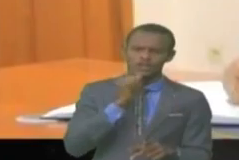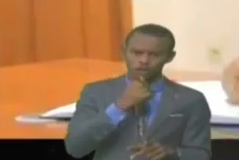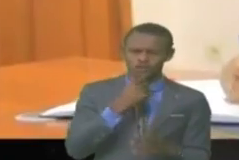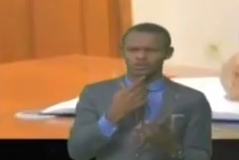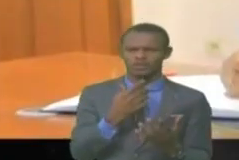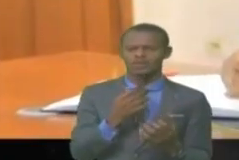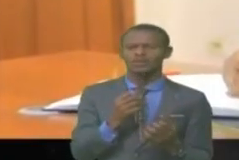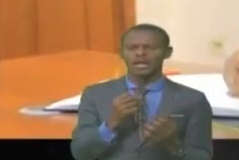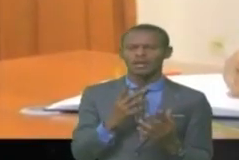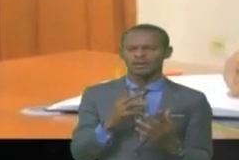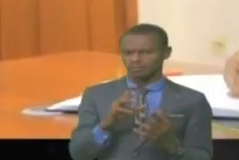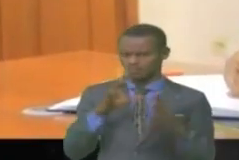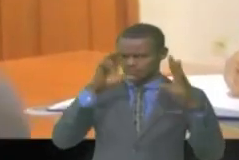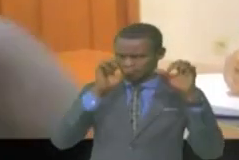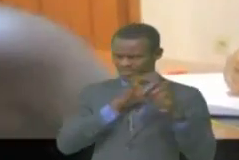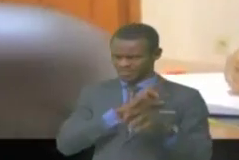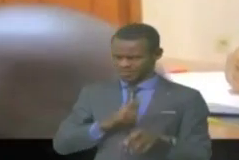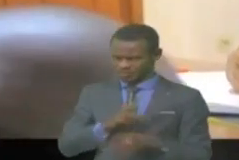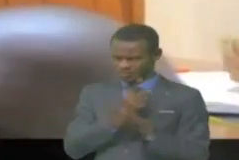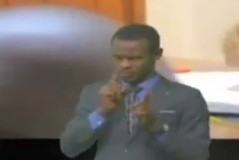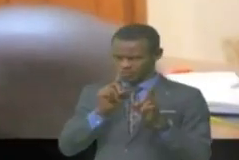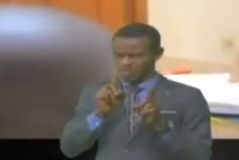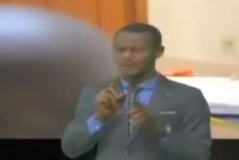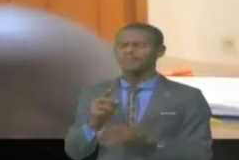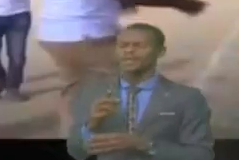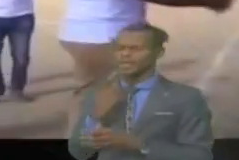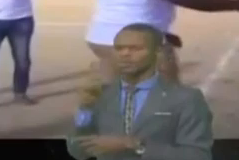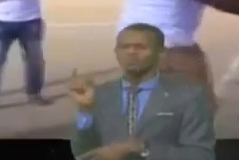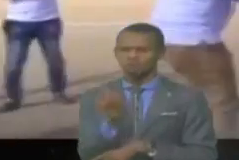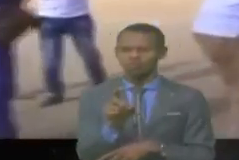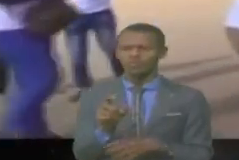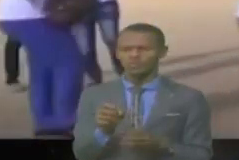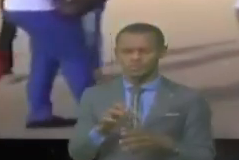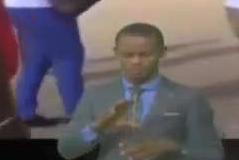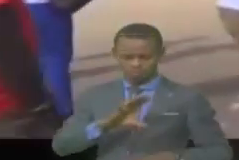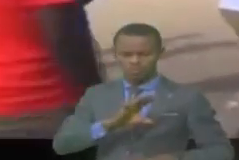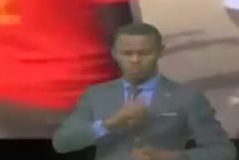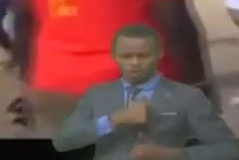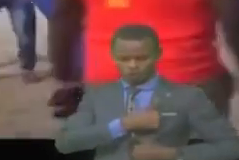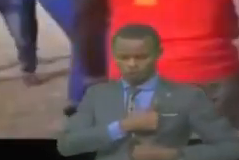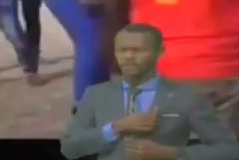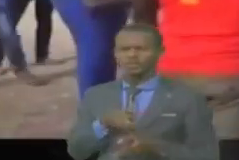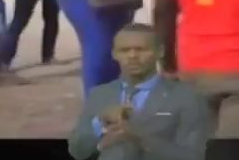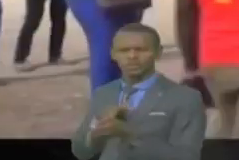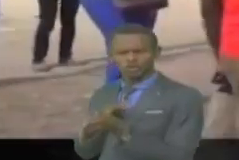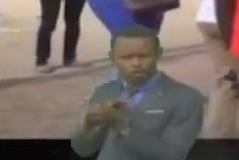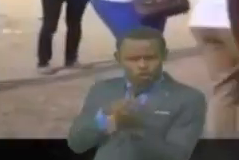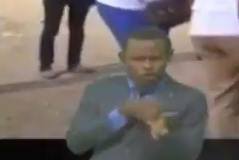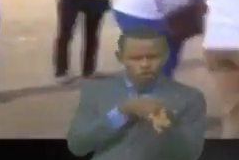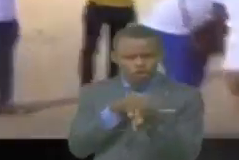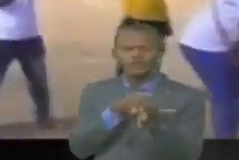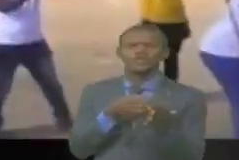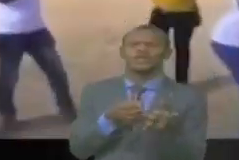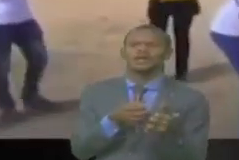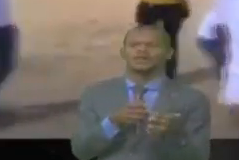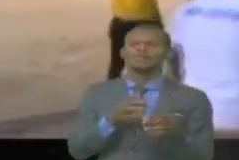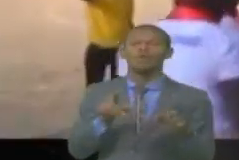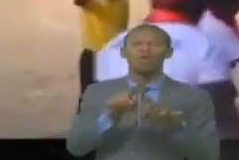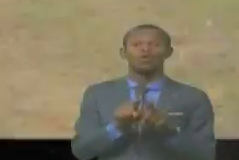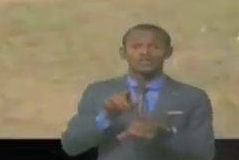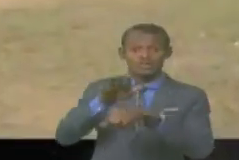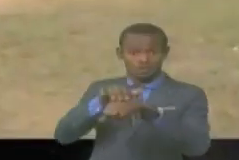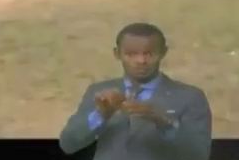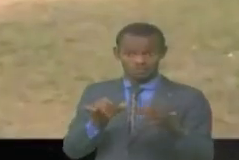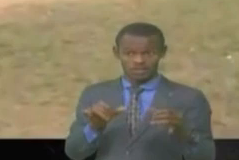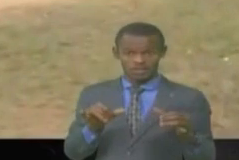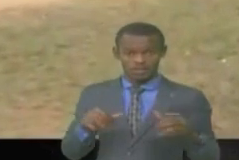aussi par l'administration militaire de l'Ituri. Le cercle de jeunes leader pour la paix et le développement de Mahagui a organisé pendant les